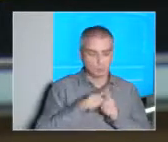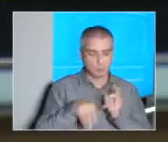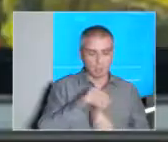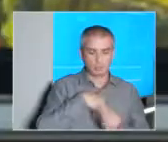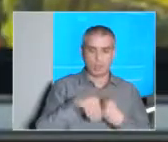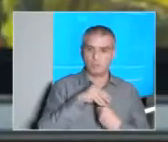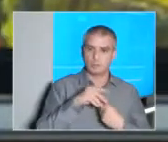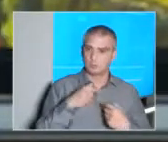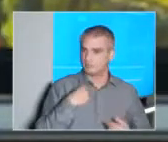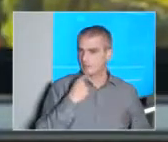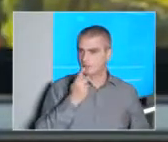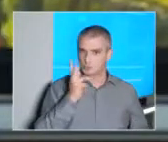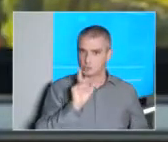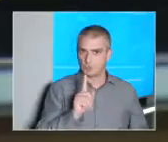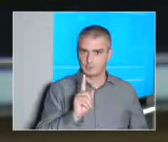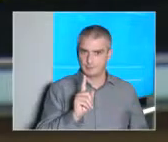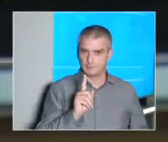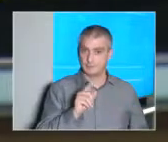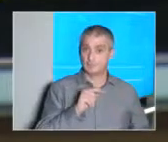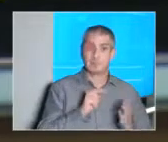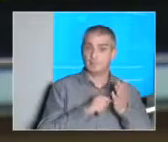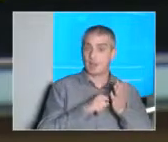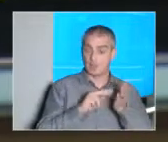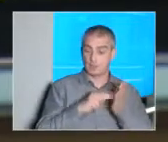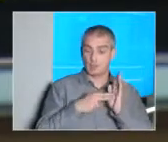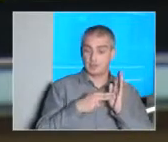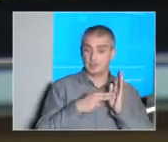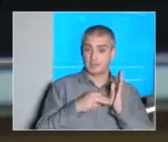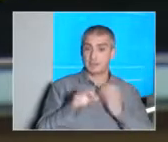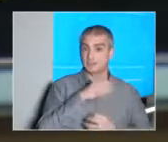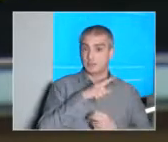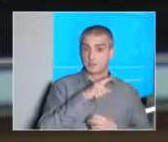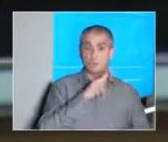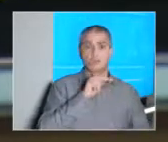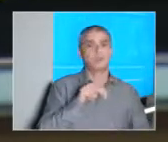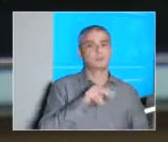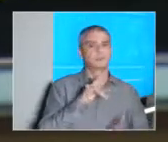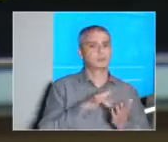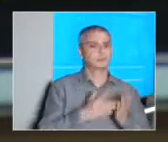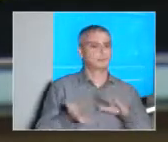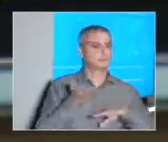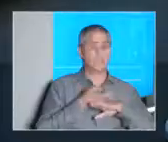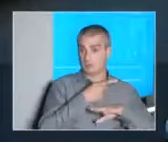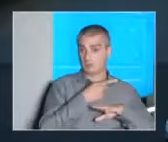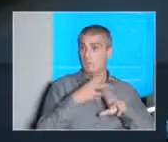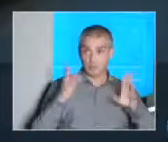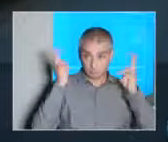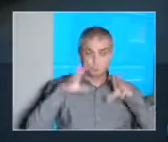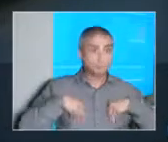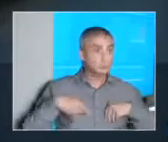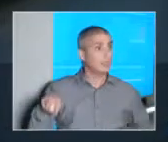יש כאן תעלול, ואני אגיד לך יותר מזה, רואי. כתוצאה מהתוכנית האסטרטגית, נושאים שנמצאים על סדר היום, והם